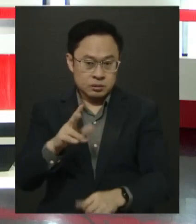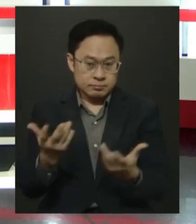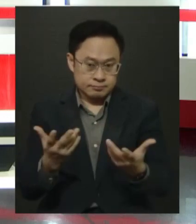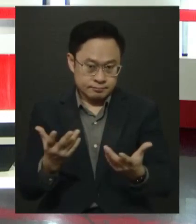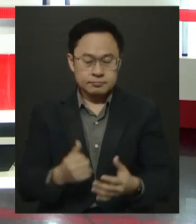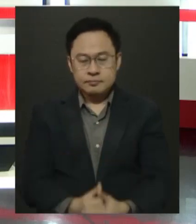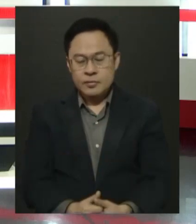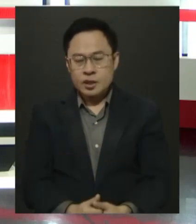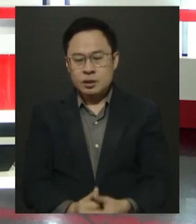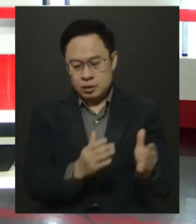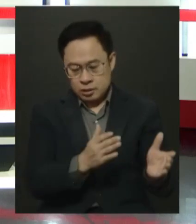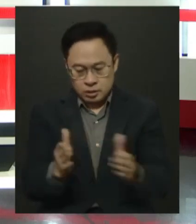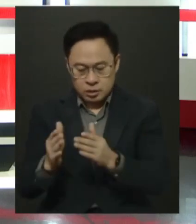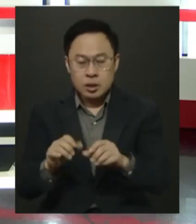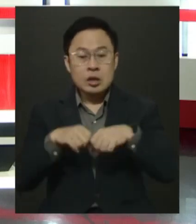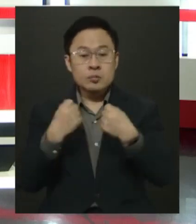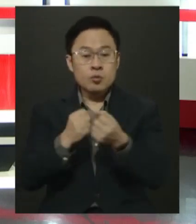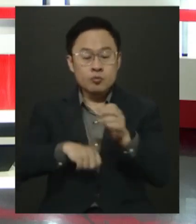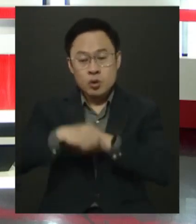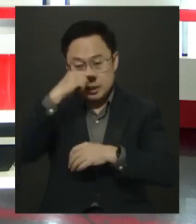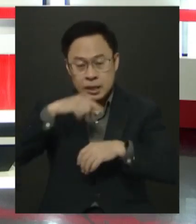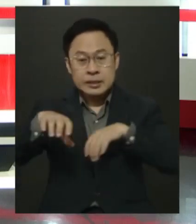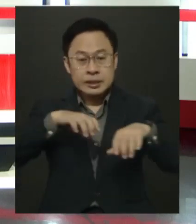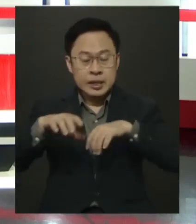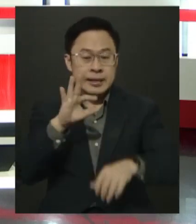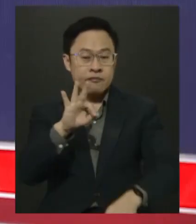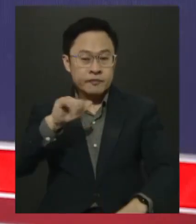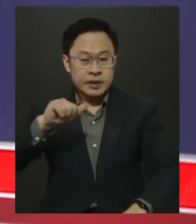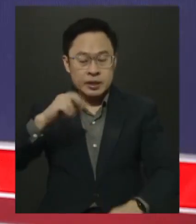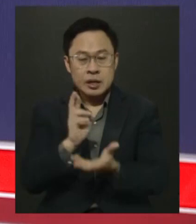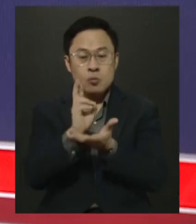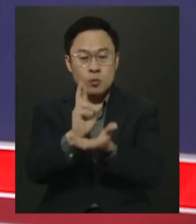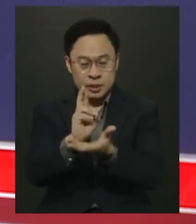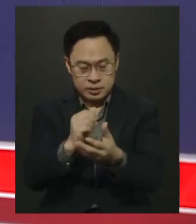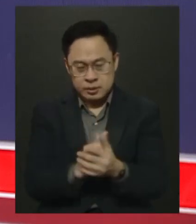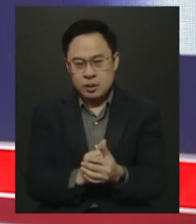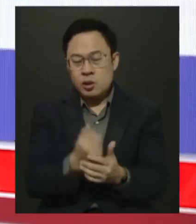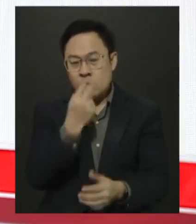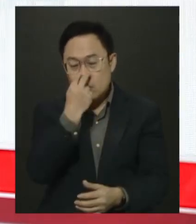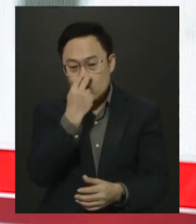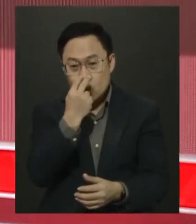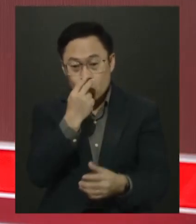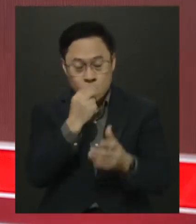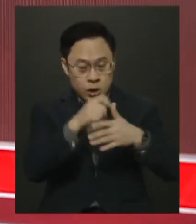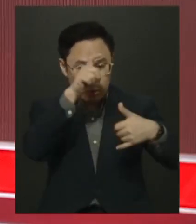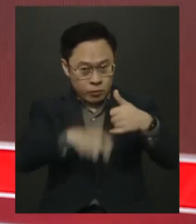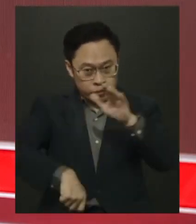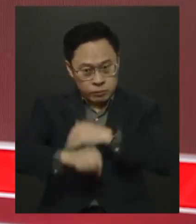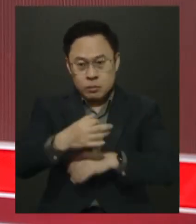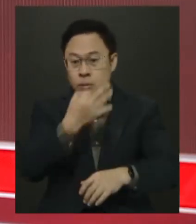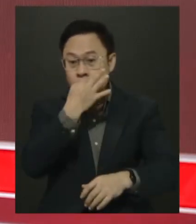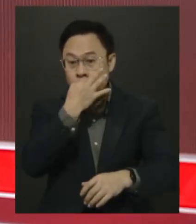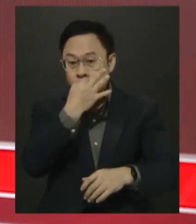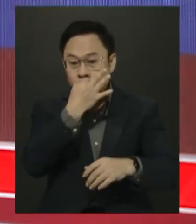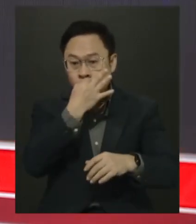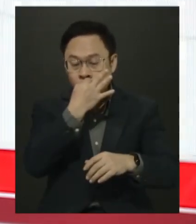ใครอยากไปดูเรื่องราวของสมาคมฟุตบอลนะครับล่าสุดครับเตรียมจัดงาน FA Thailand Award ครับเพื่อมอบรางวัลเกียรติยศให้กับคนในวงการฟุตบอลในวันที่24กรกฎา